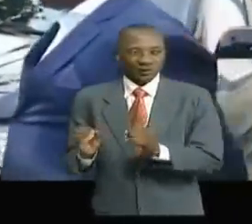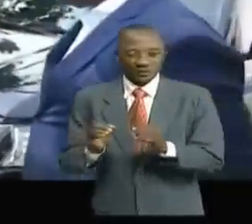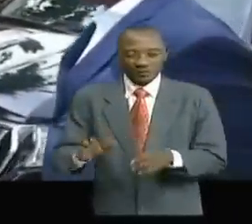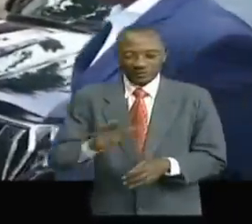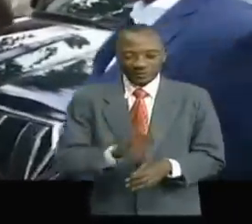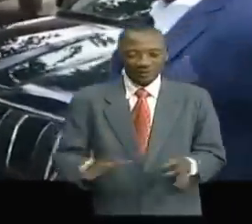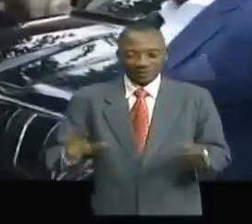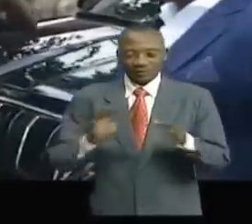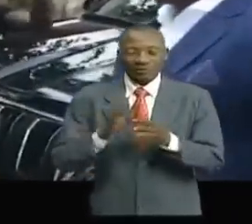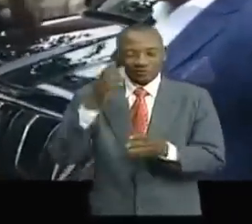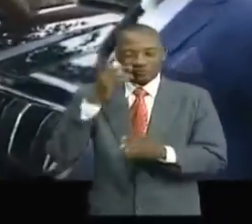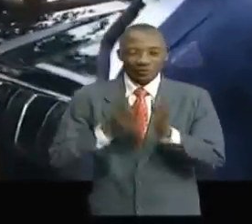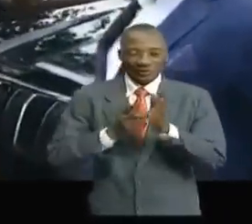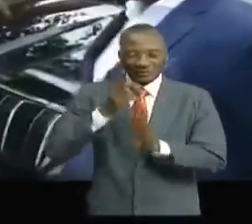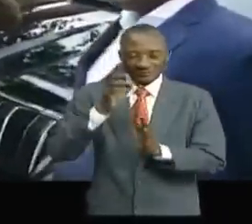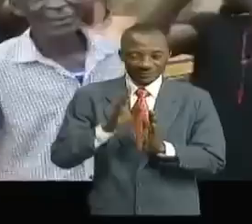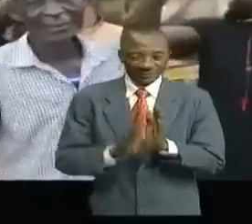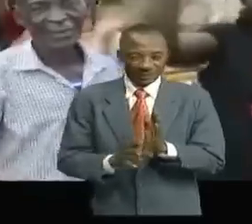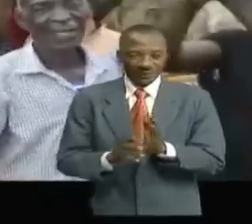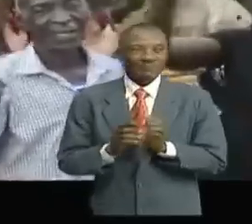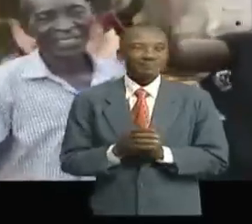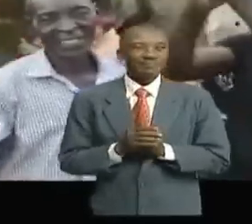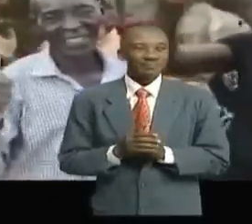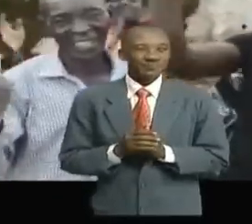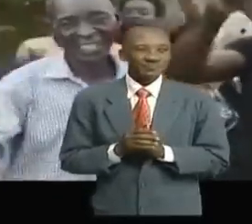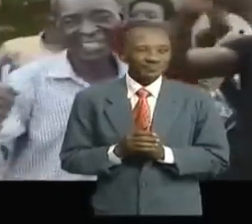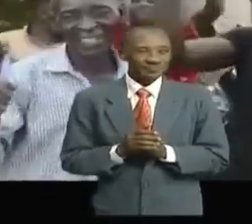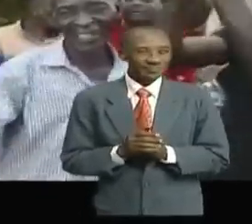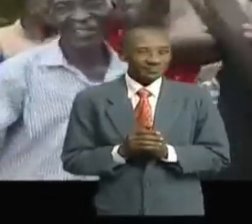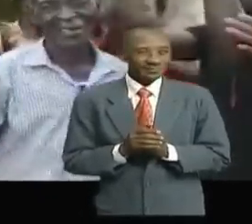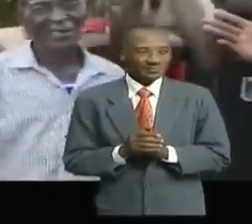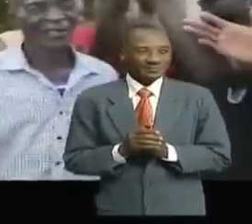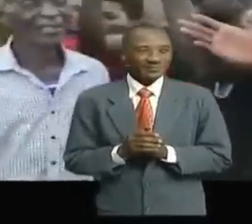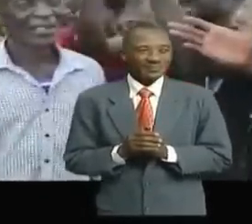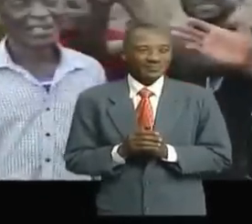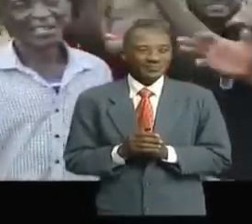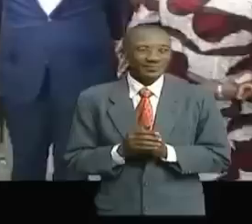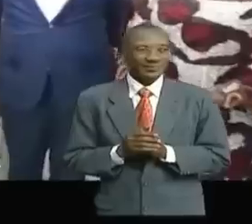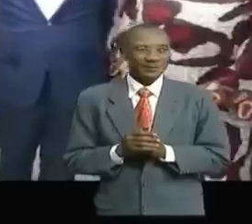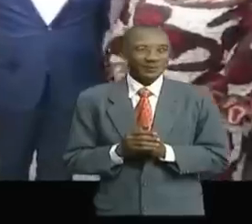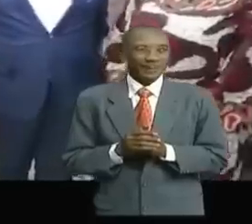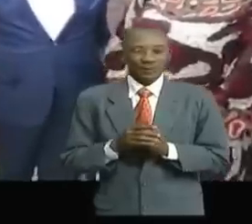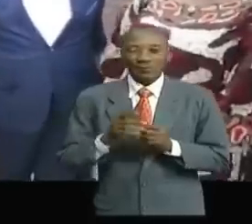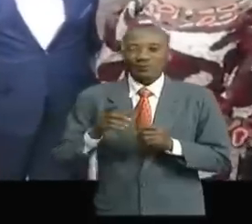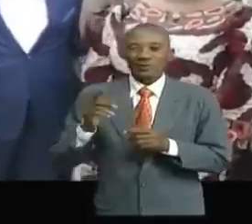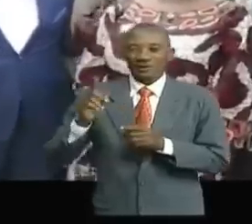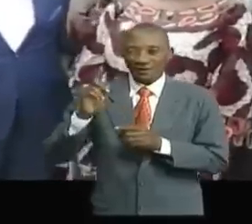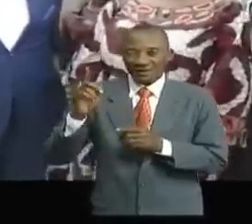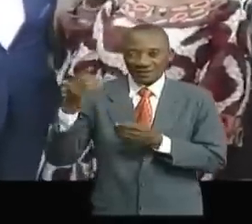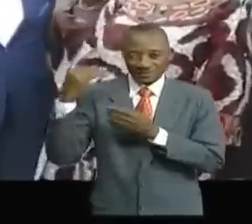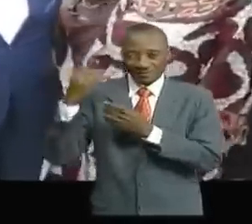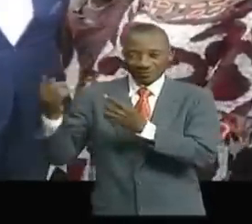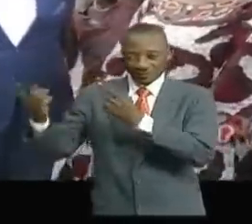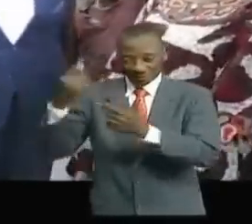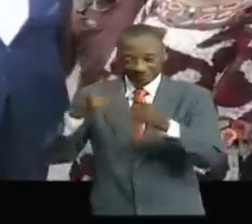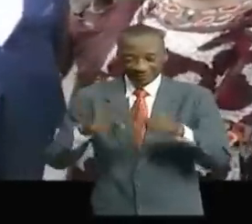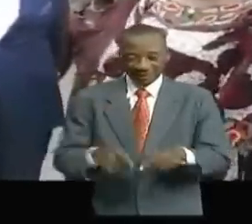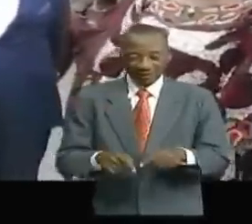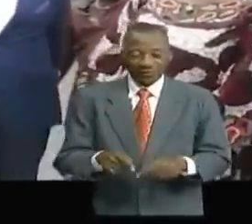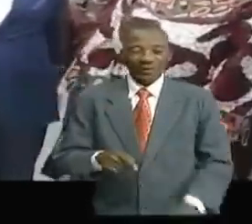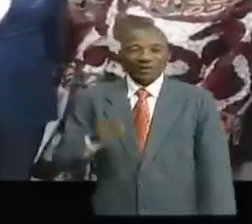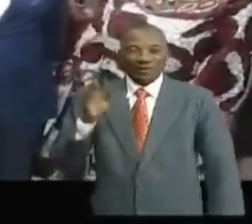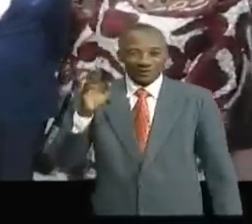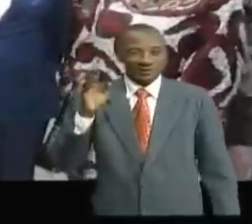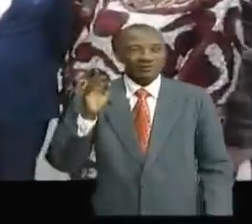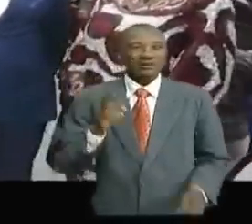industriel, ONUDI. L'ambassadeur Jean Bakolé séjourne depuis quelques jours à Kinshasa pour remplir son devoir civique.